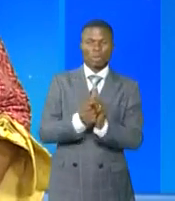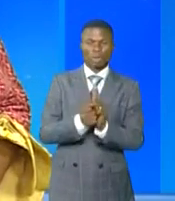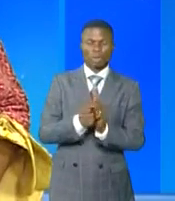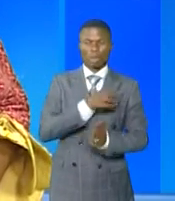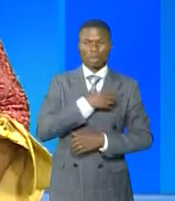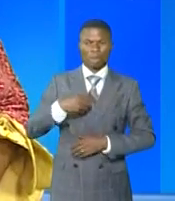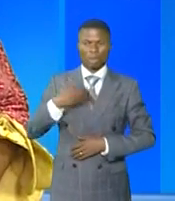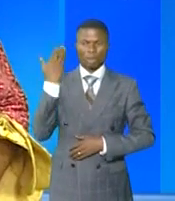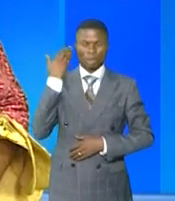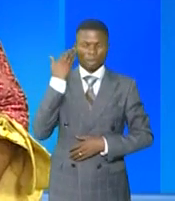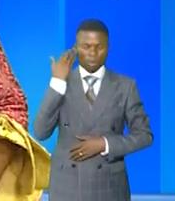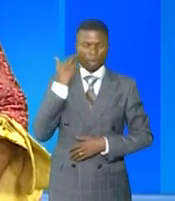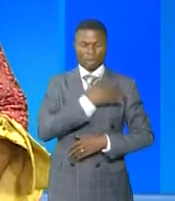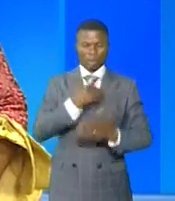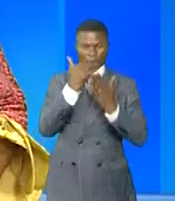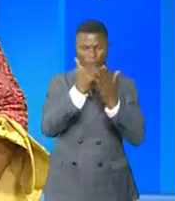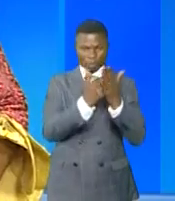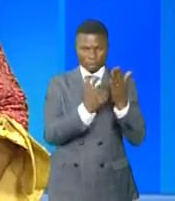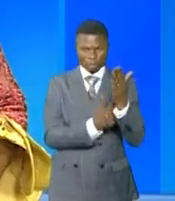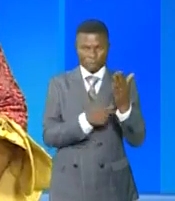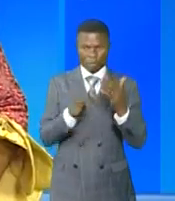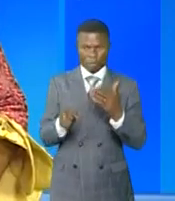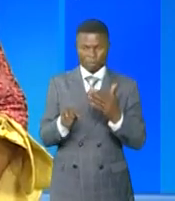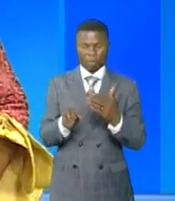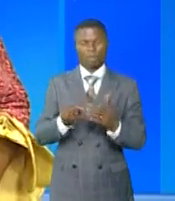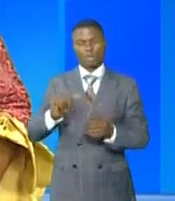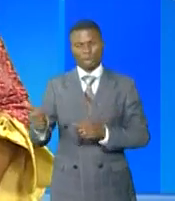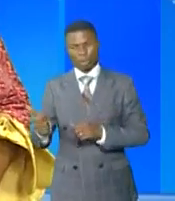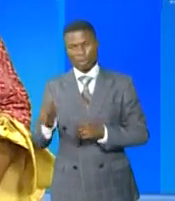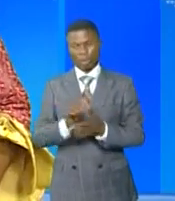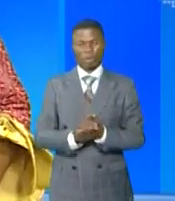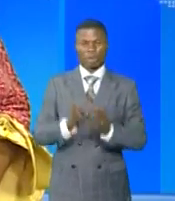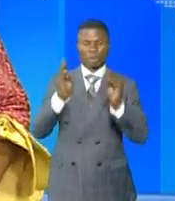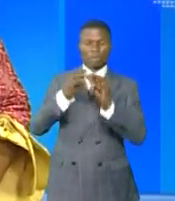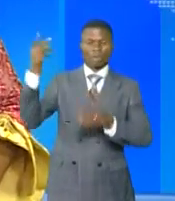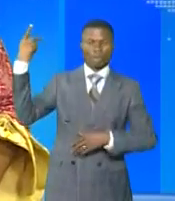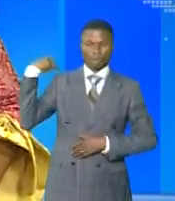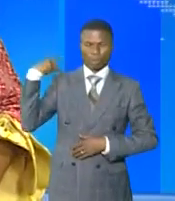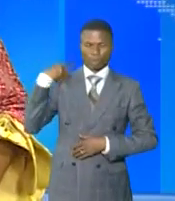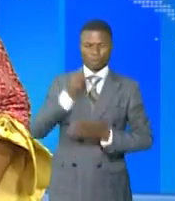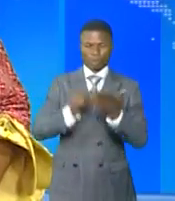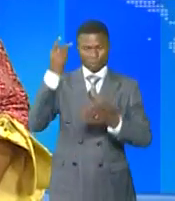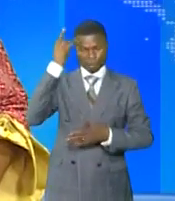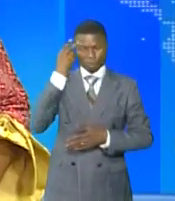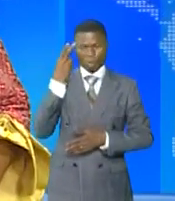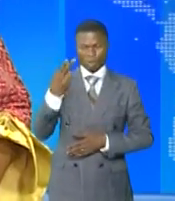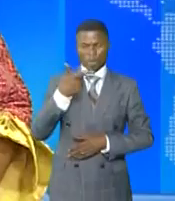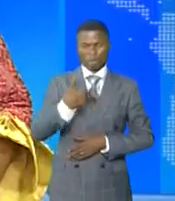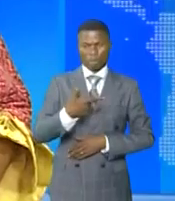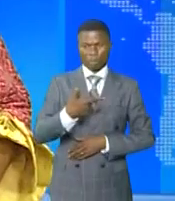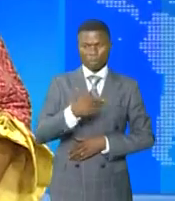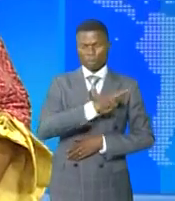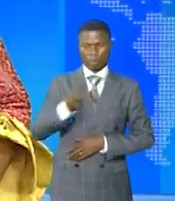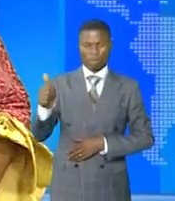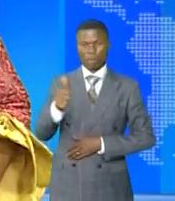messieurs, Kimbunda Moudike, l'agent et consort, l'Assemblée nationale, faite à Kinshasa le 2